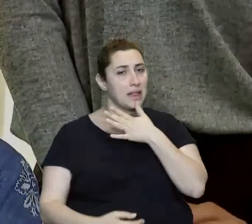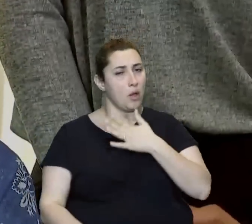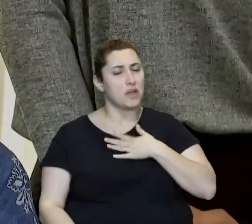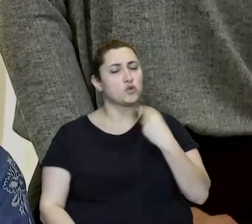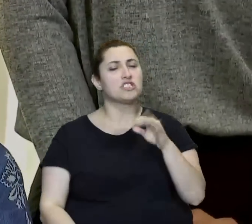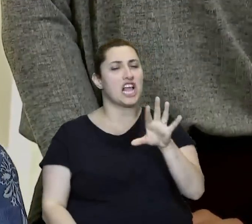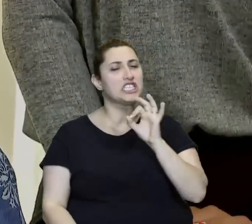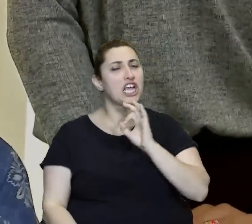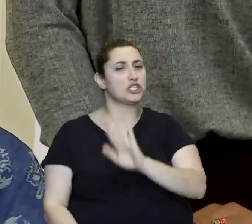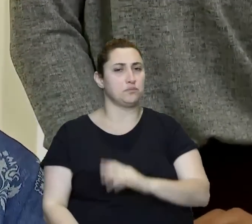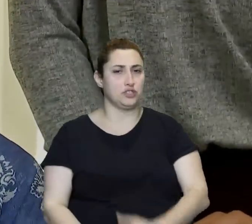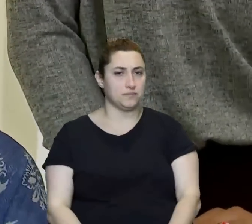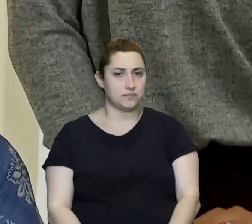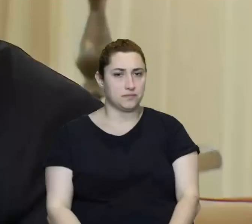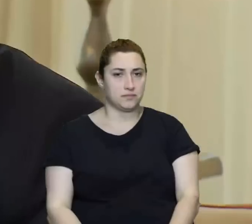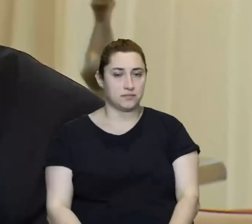yüzden çok güzel bir seçim yapmış.